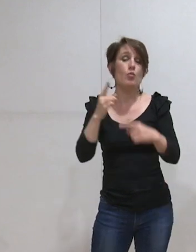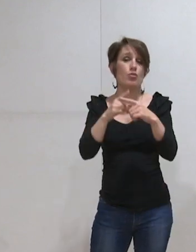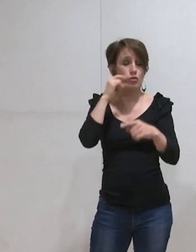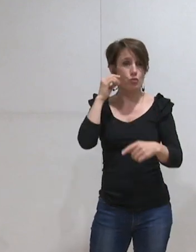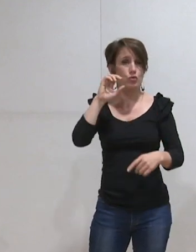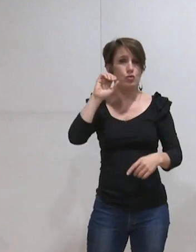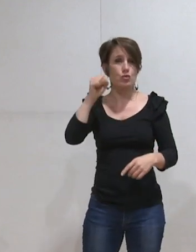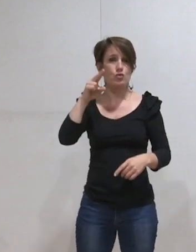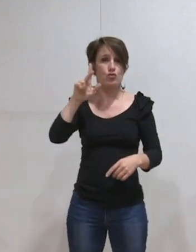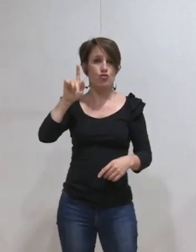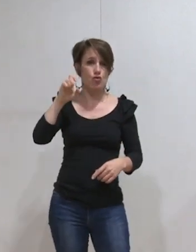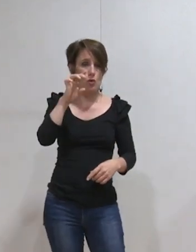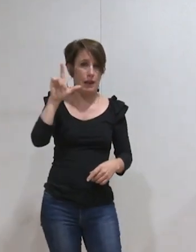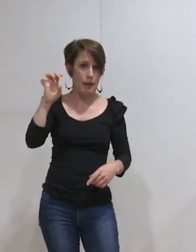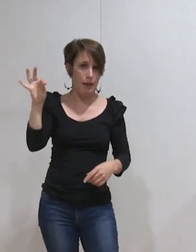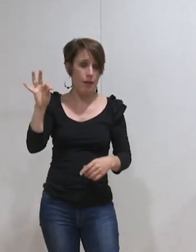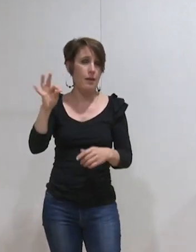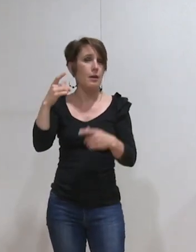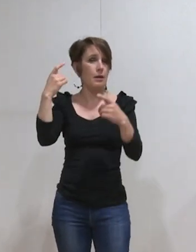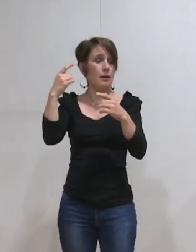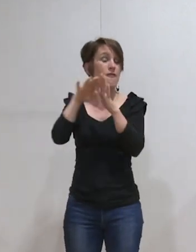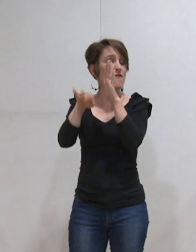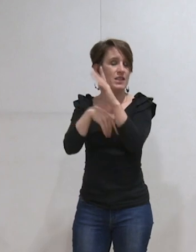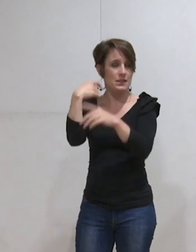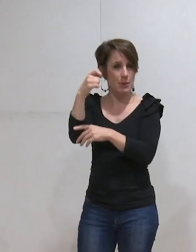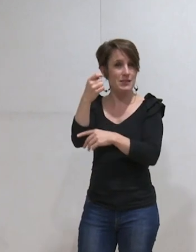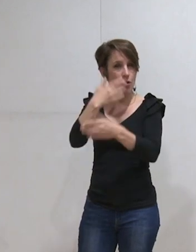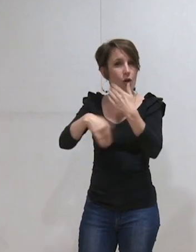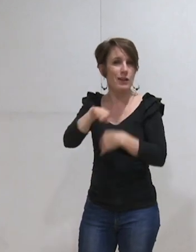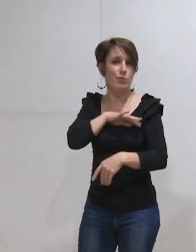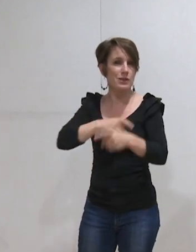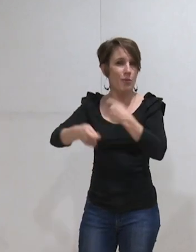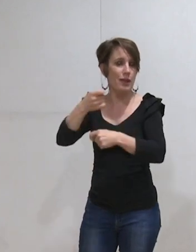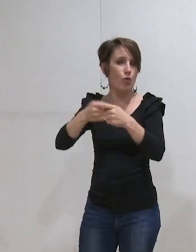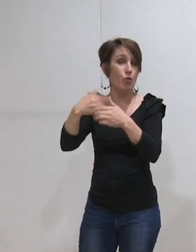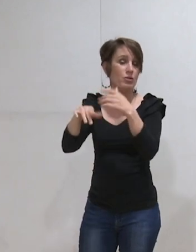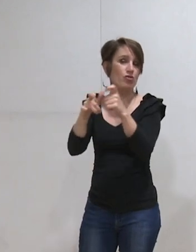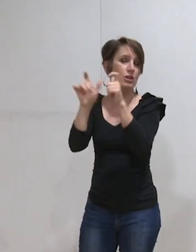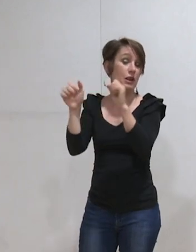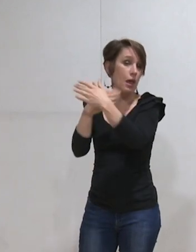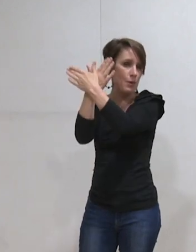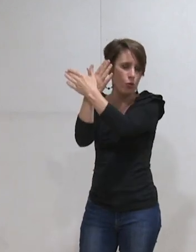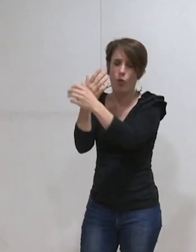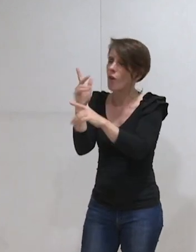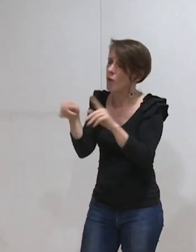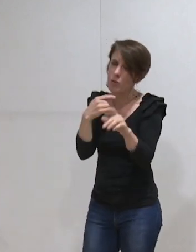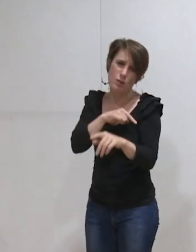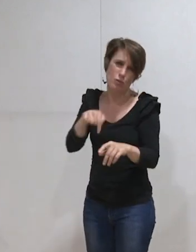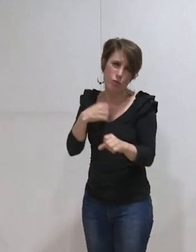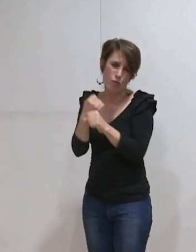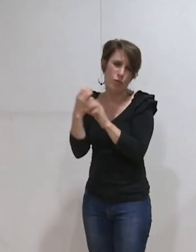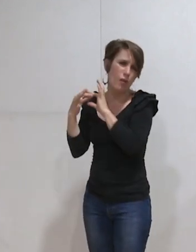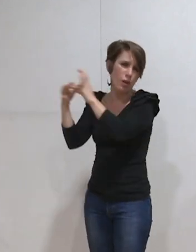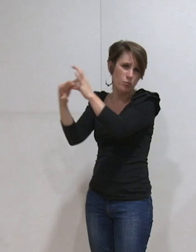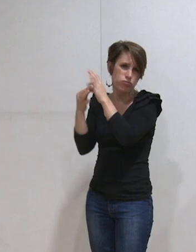vice-président en charge de l'économie à la métropole et évidemment nous travaillons en lien avec celle-ci sur